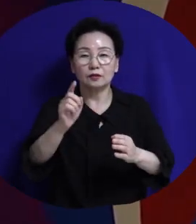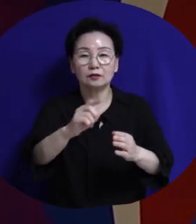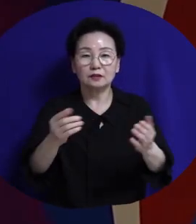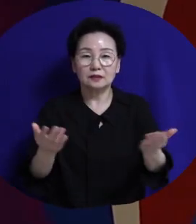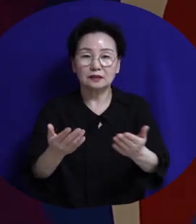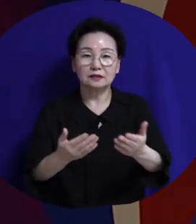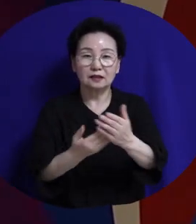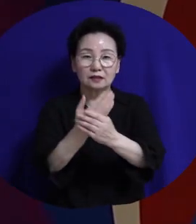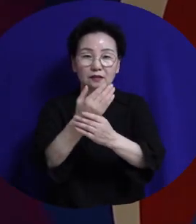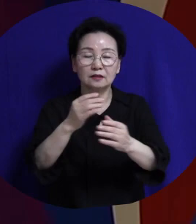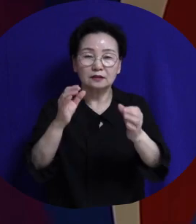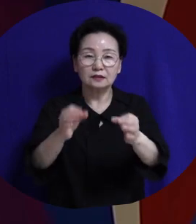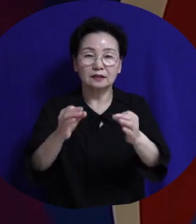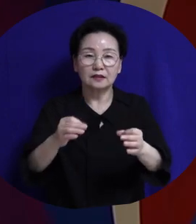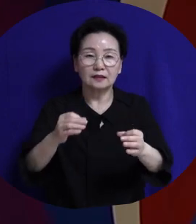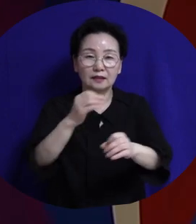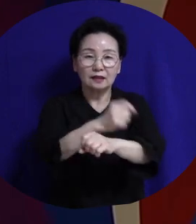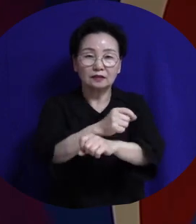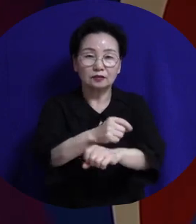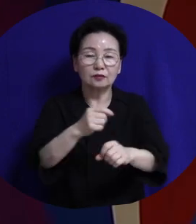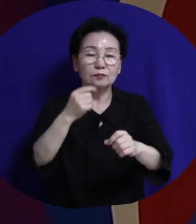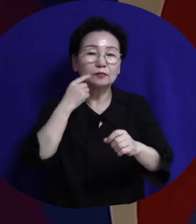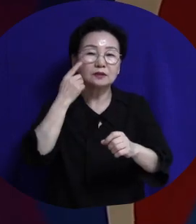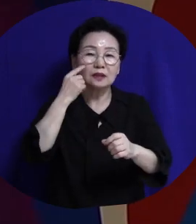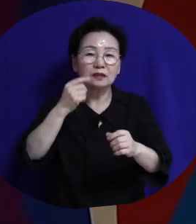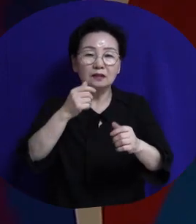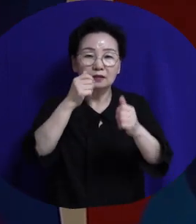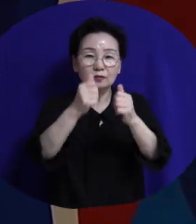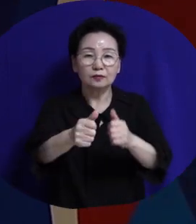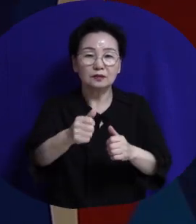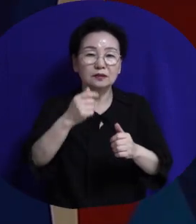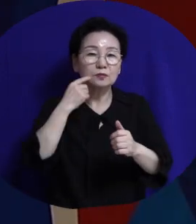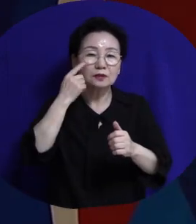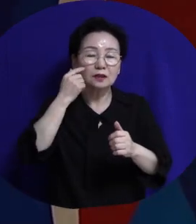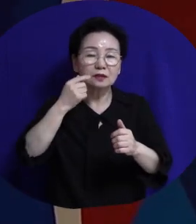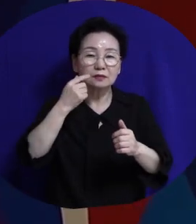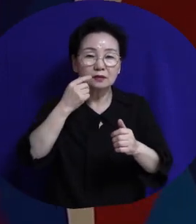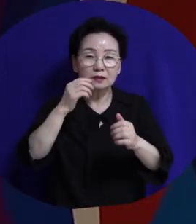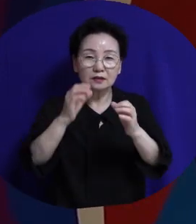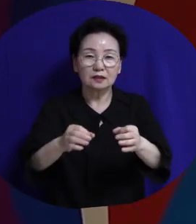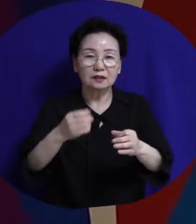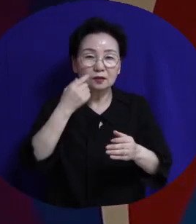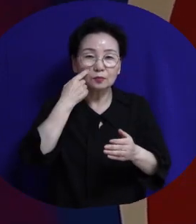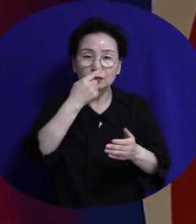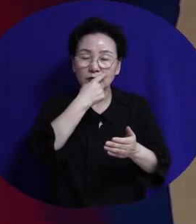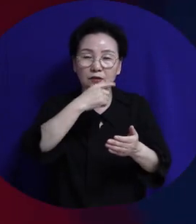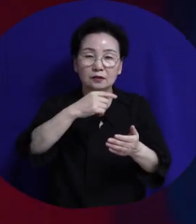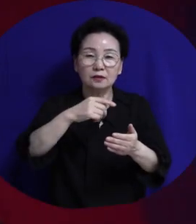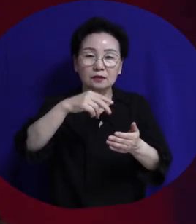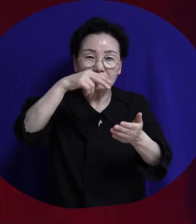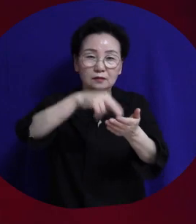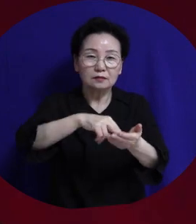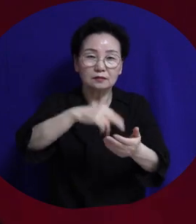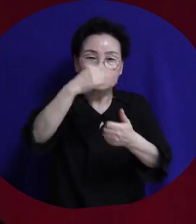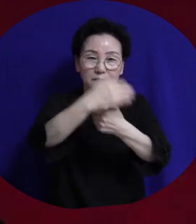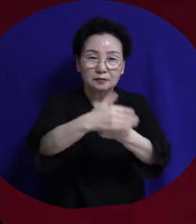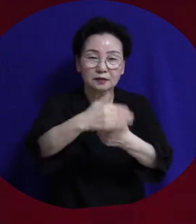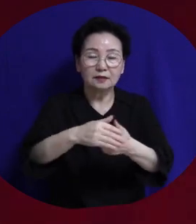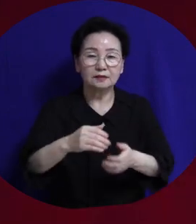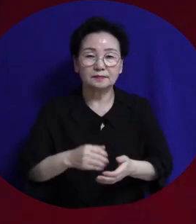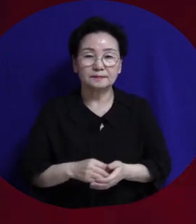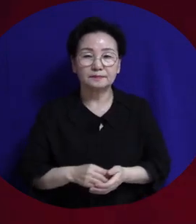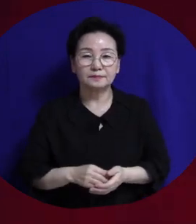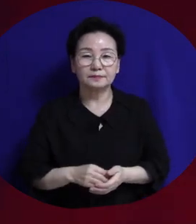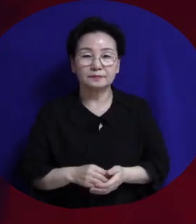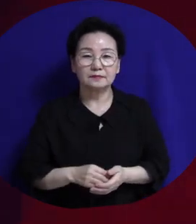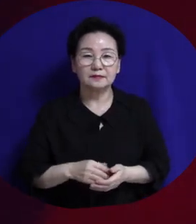보면 은행에 행정목사가 총회장 목사님이 보증 서야 한답니다. 은행에서. 왜 나보고 보증을 서라할까요?